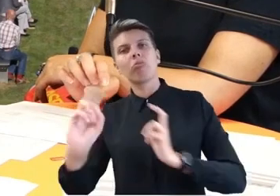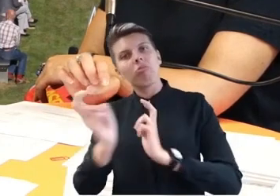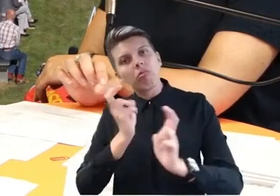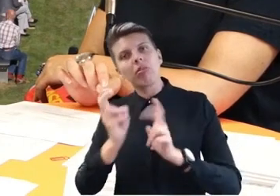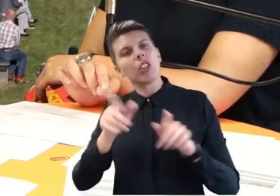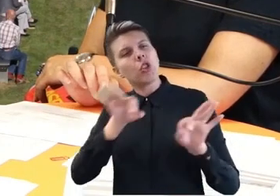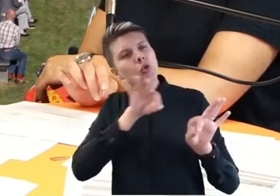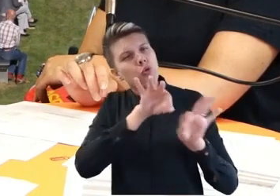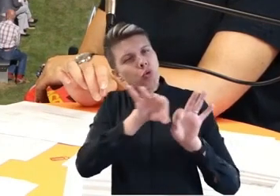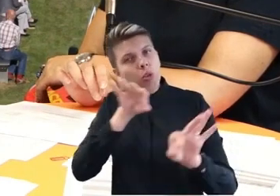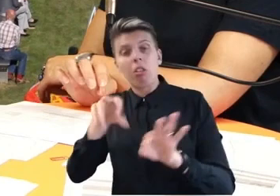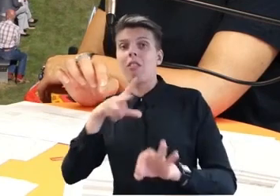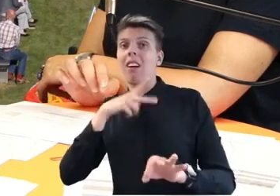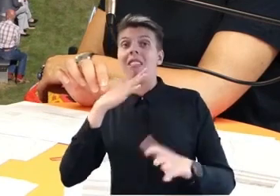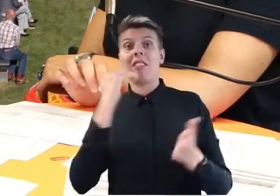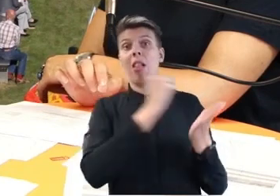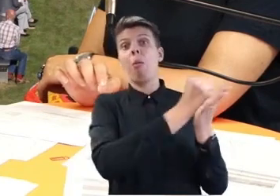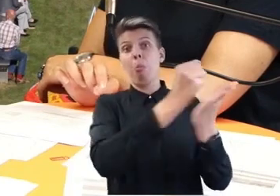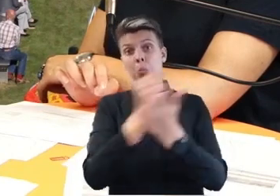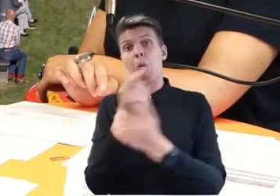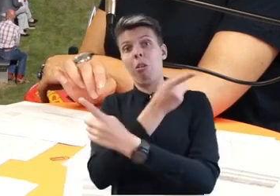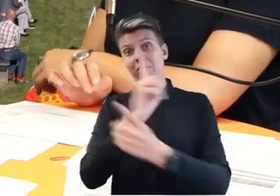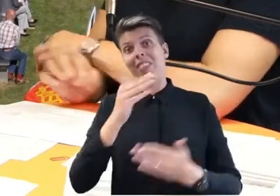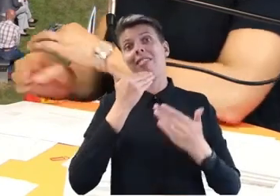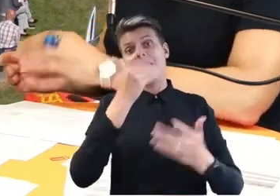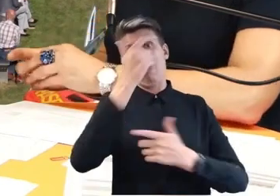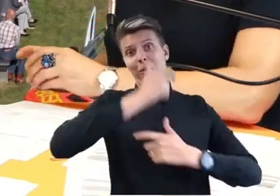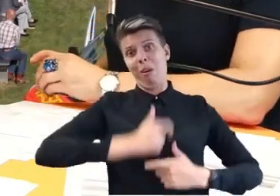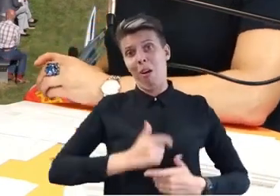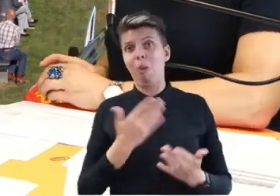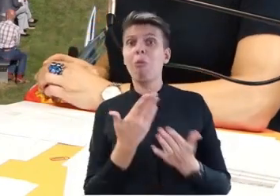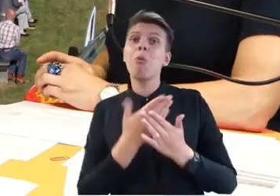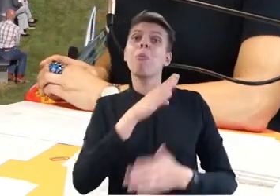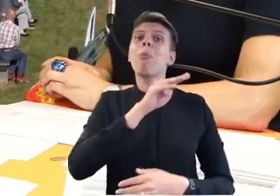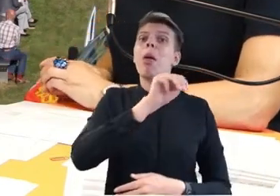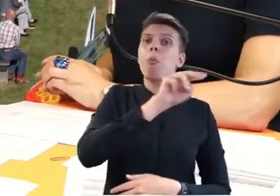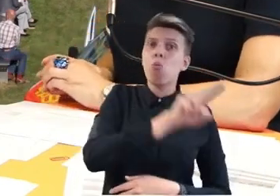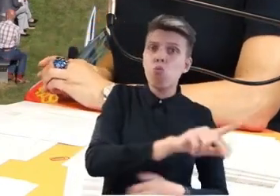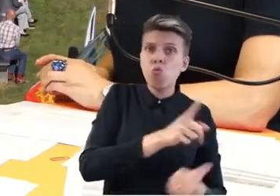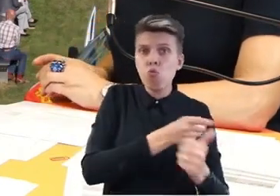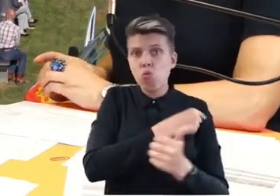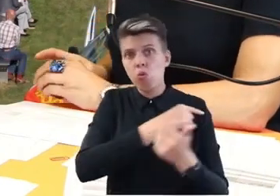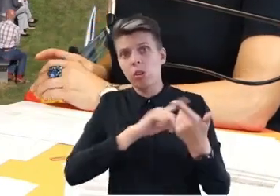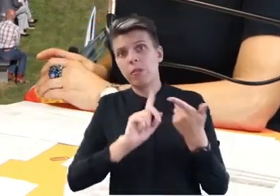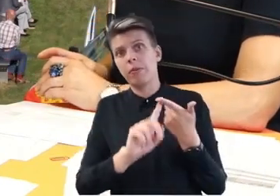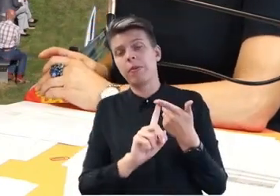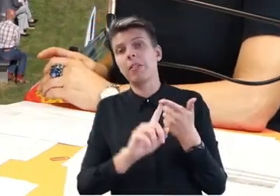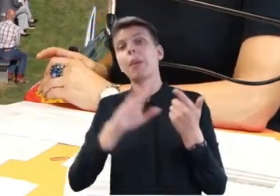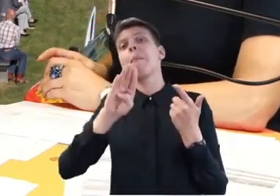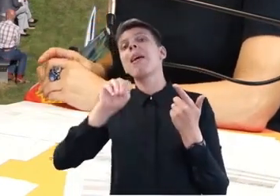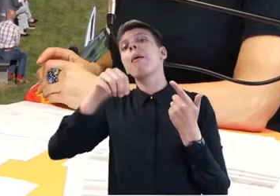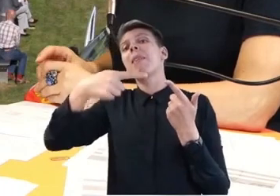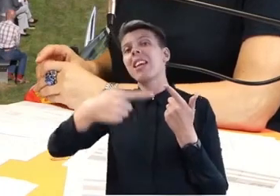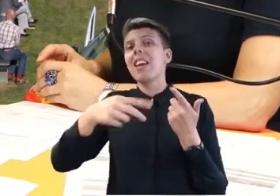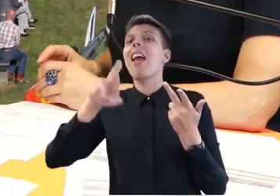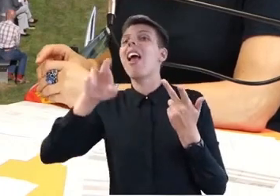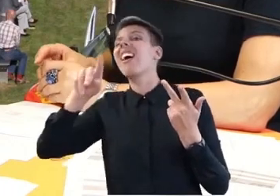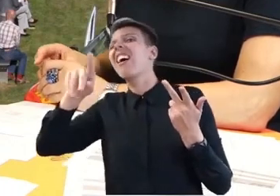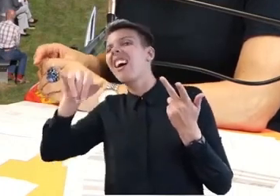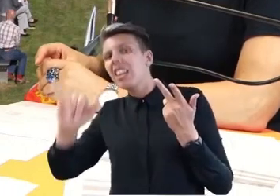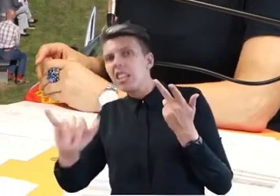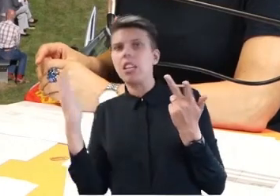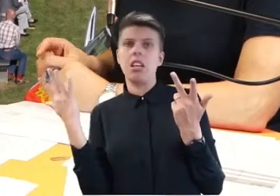viele behörden dankbar beispielsweise das bmi beispielsweise das bmg oder das rk ii